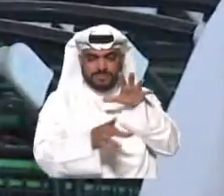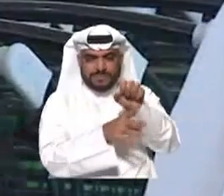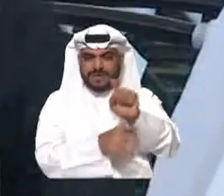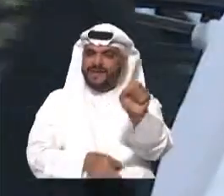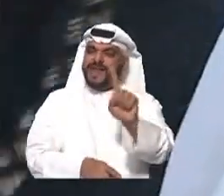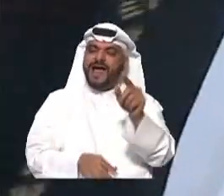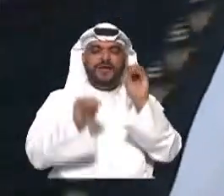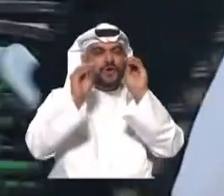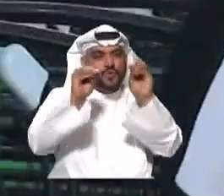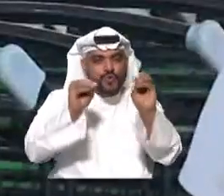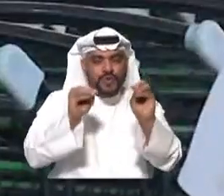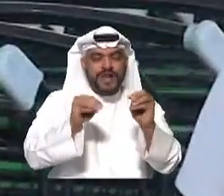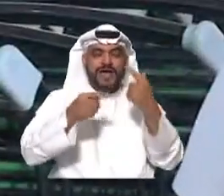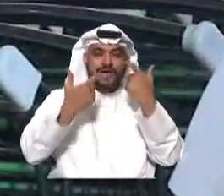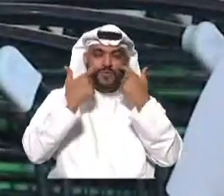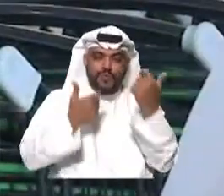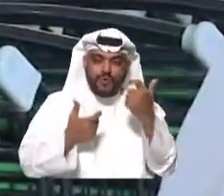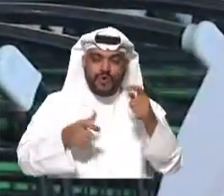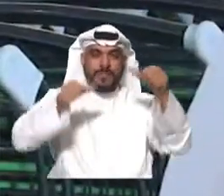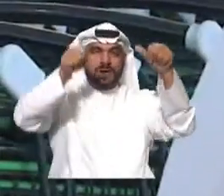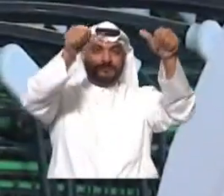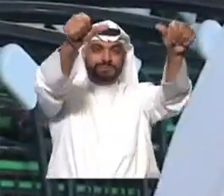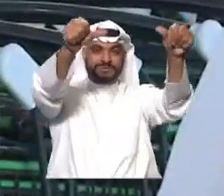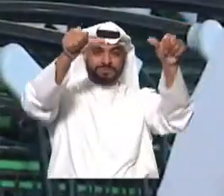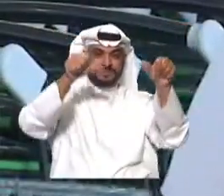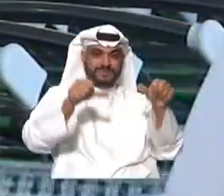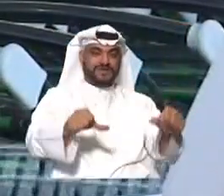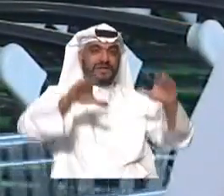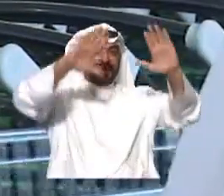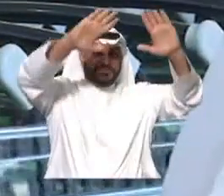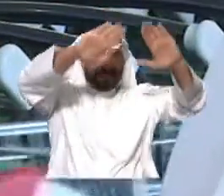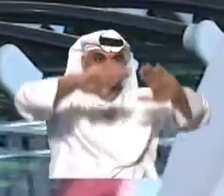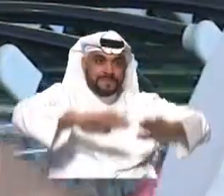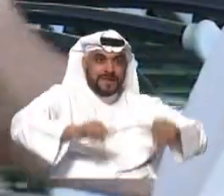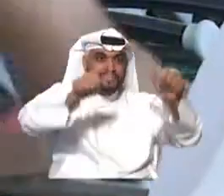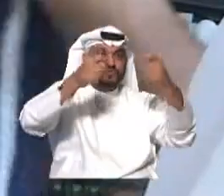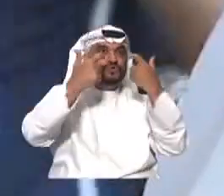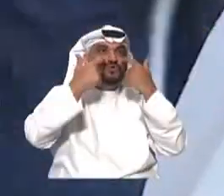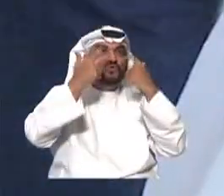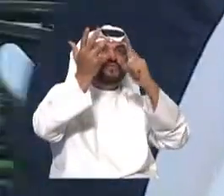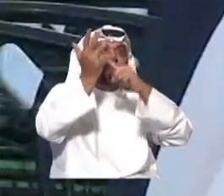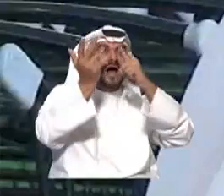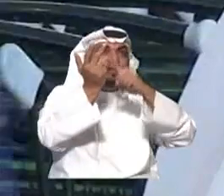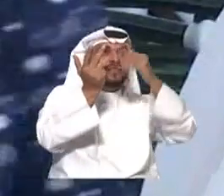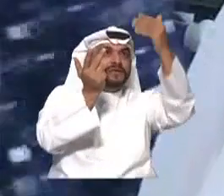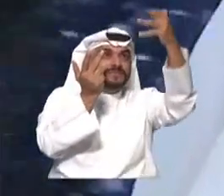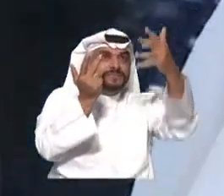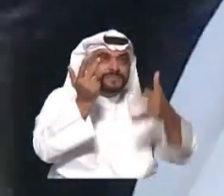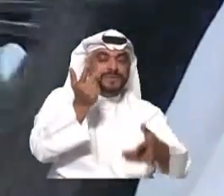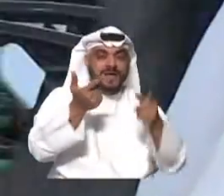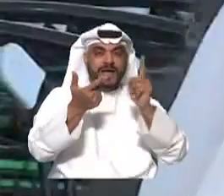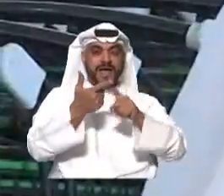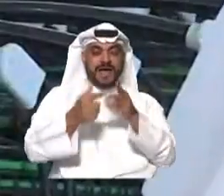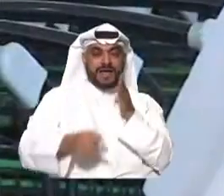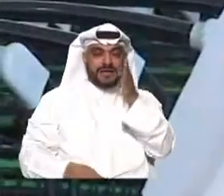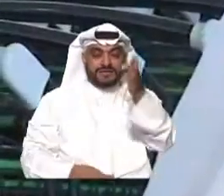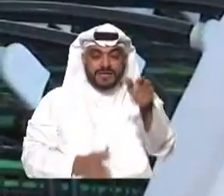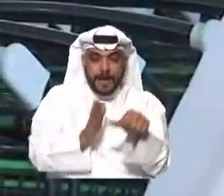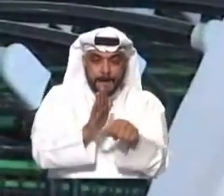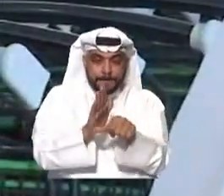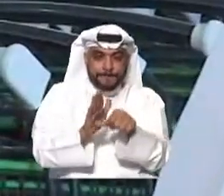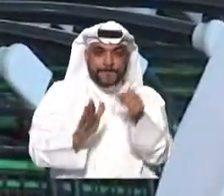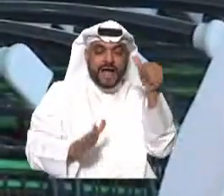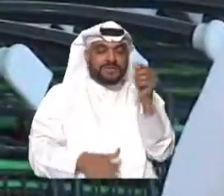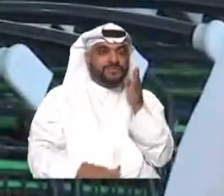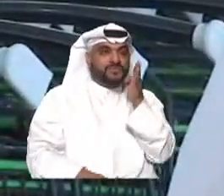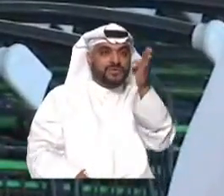بوسترات إعلامية أو بوسترات للمجمعات والأسواق التجارية، وبعدها تستأنف عملية بدء الجولات من مراكز